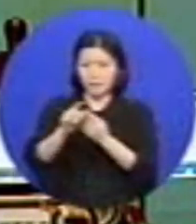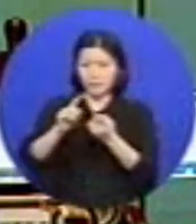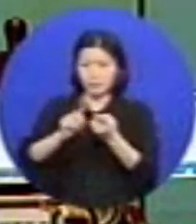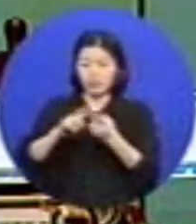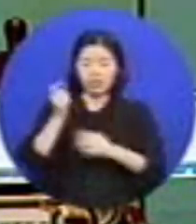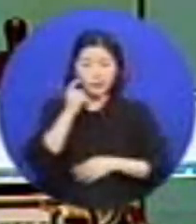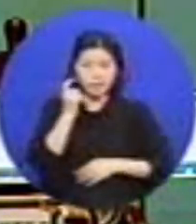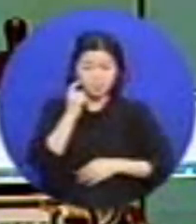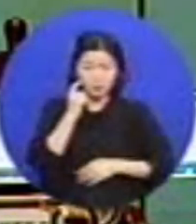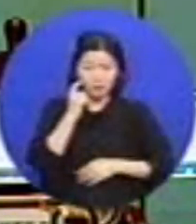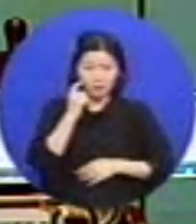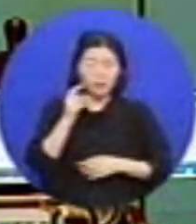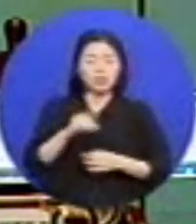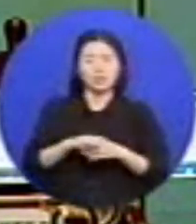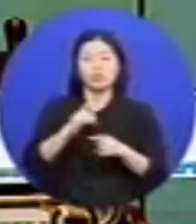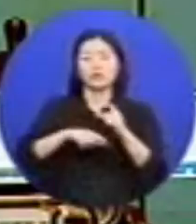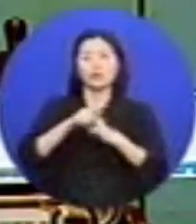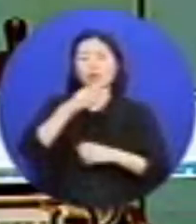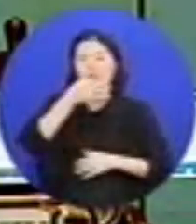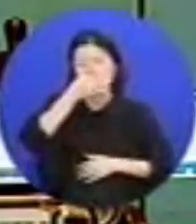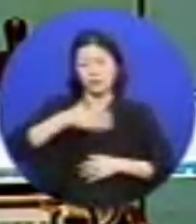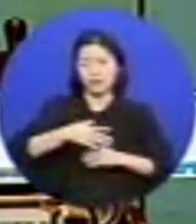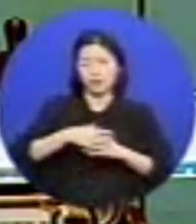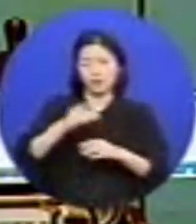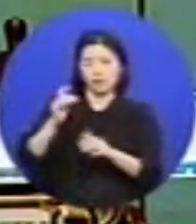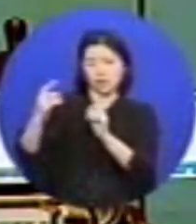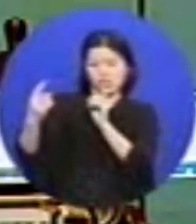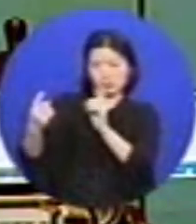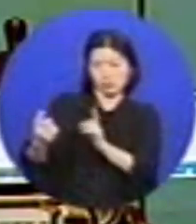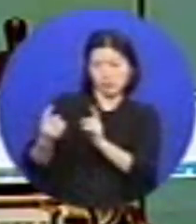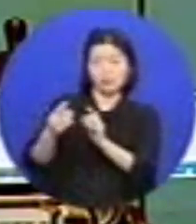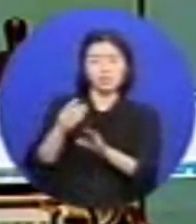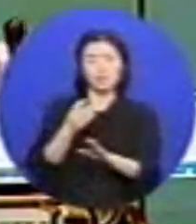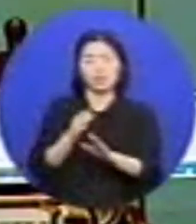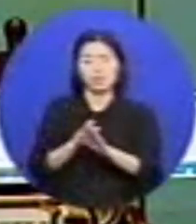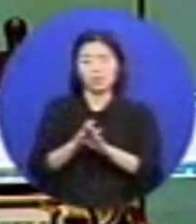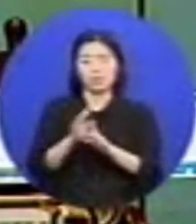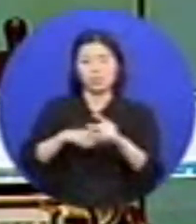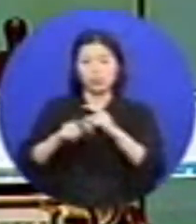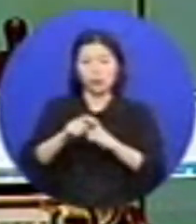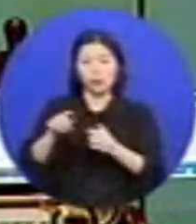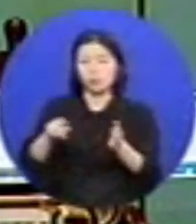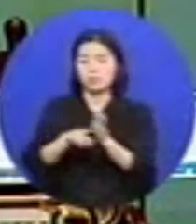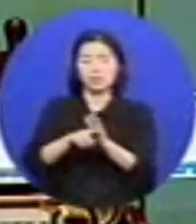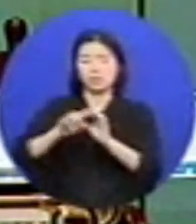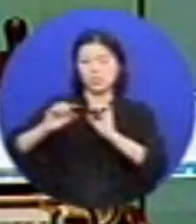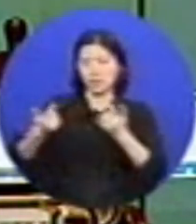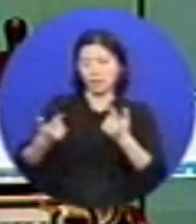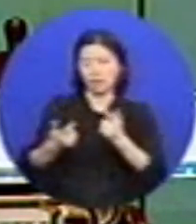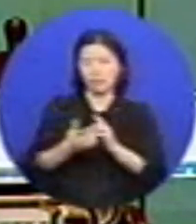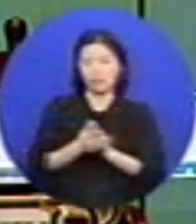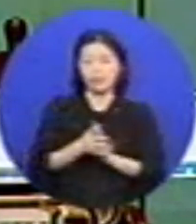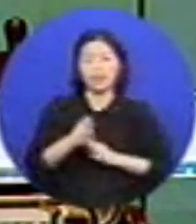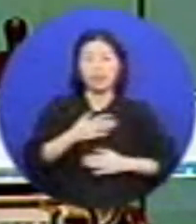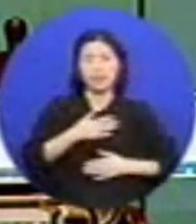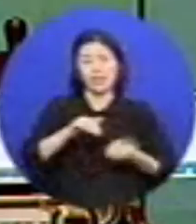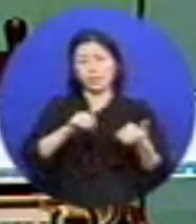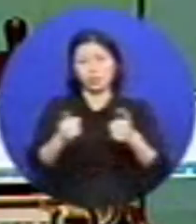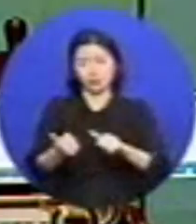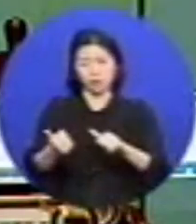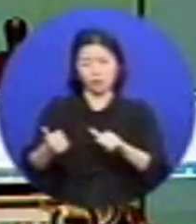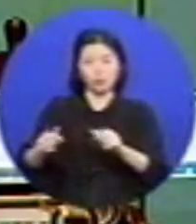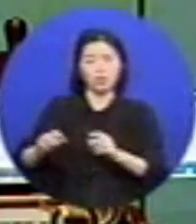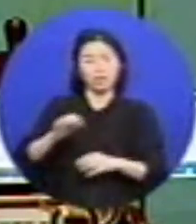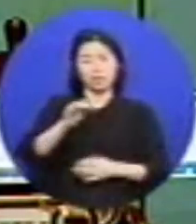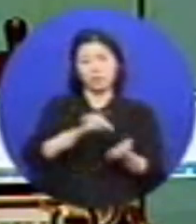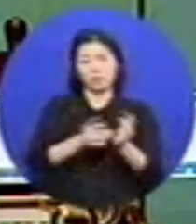부담스러워요. 더 힘들어요. 상대방도 믿어지지 않아요. 나는 죽고 예수로 사는